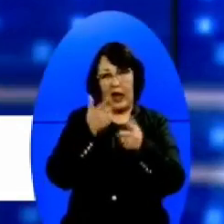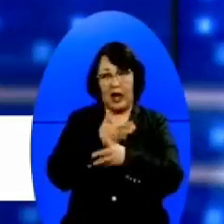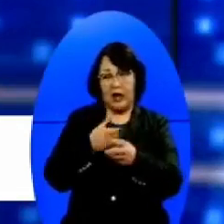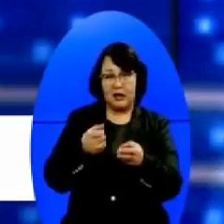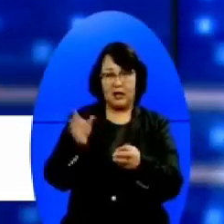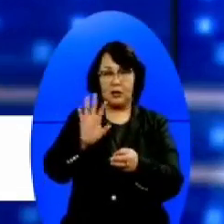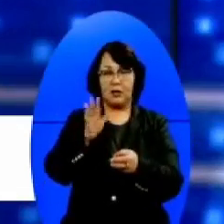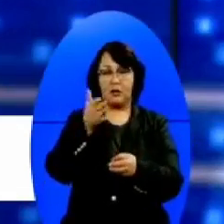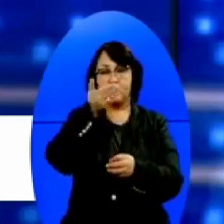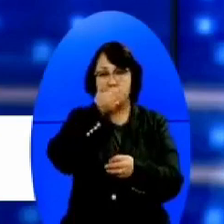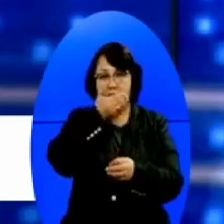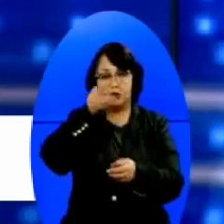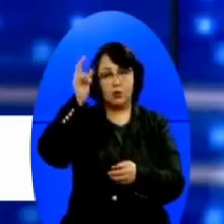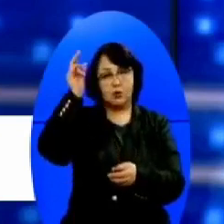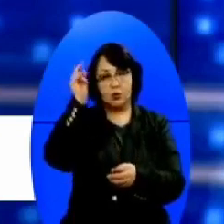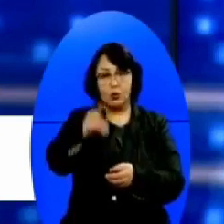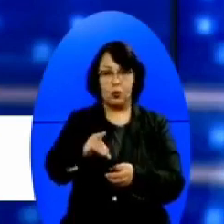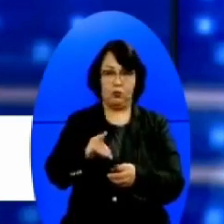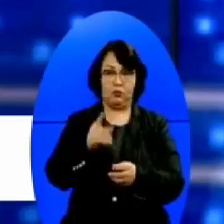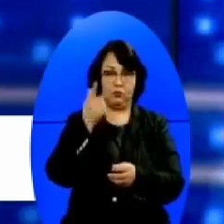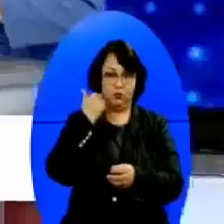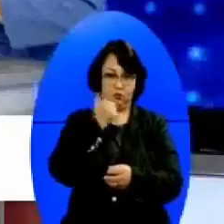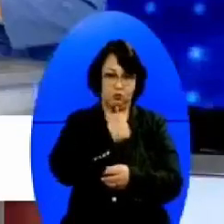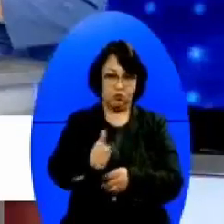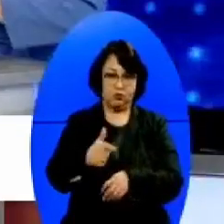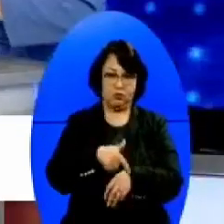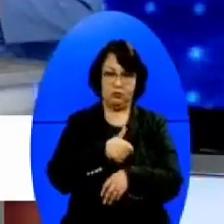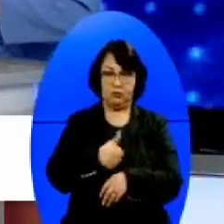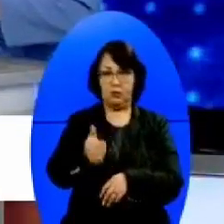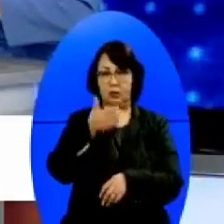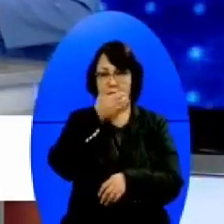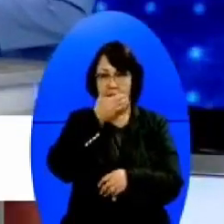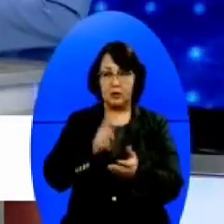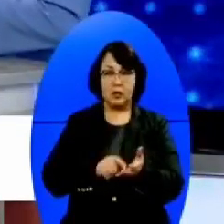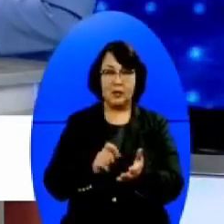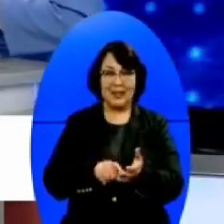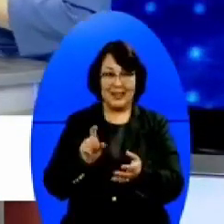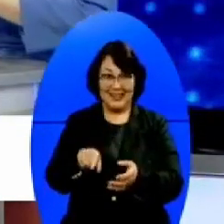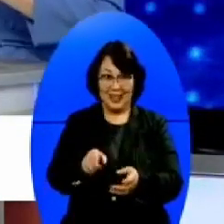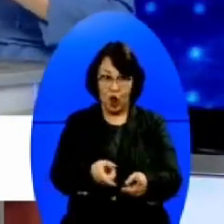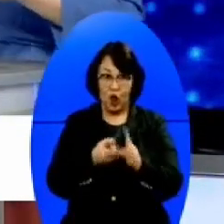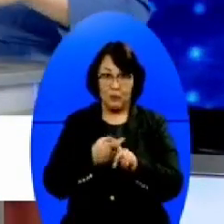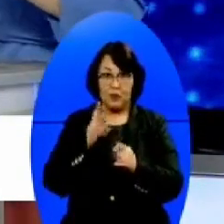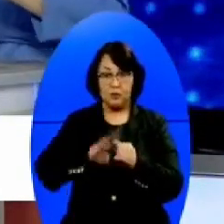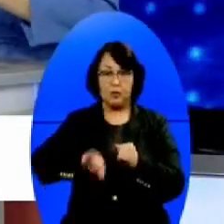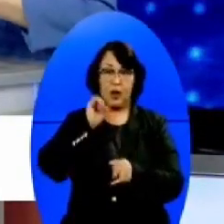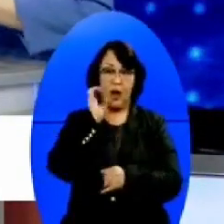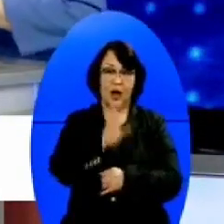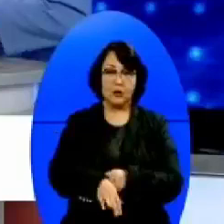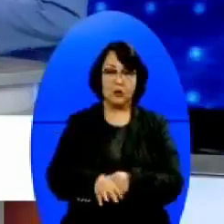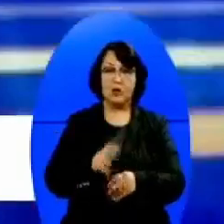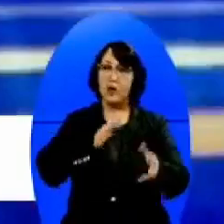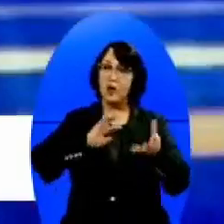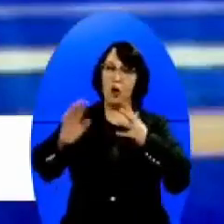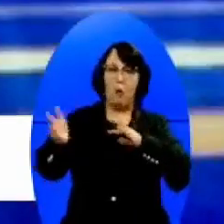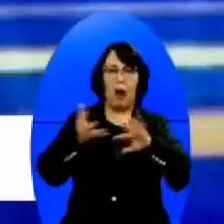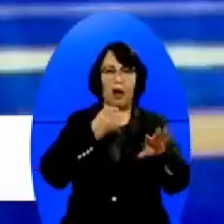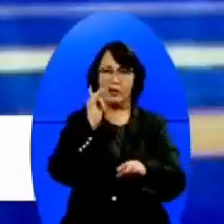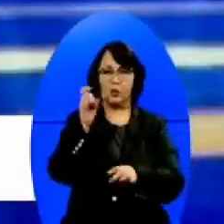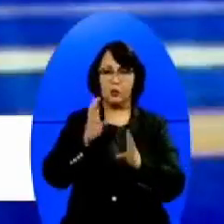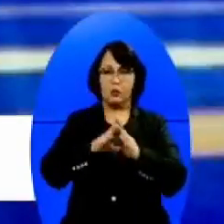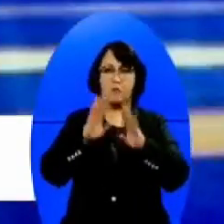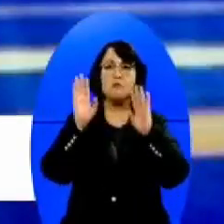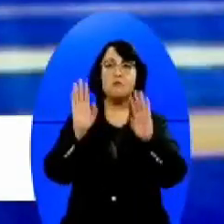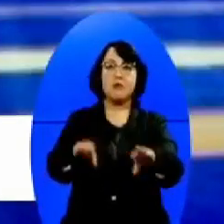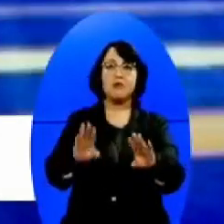одоо хэвшээрэй гэж одоо хэлэхээр хүсэж байна. Яг энэтэй ойлголт хамгийн сүүлийн асуултаа тавиа гэж бодож байна. За ер нь бол хөл хорой тогтоосон маск зүүх, за